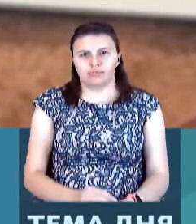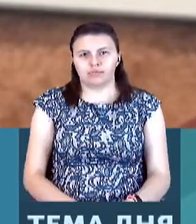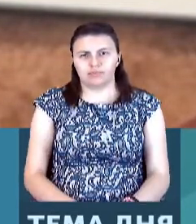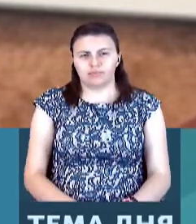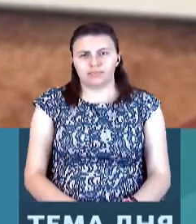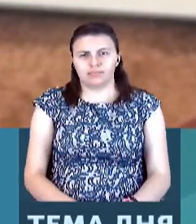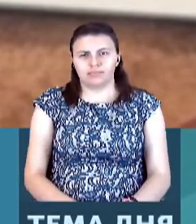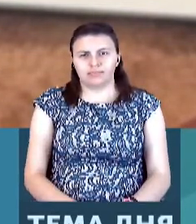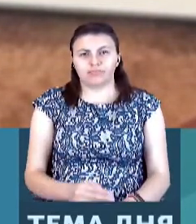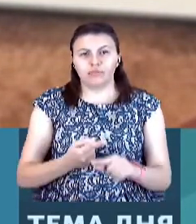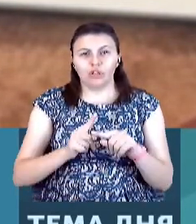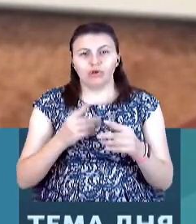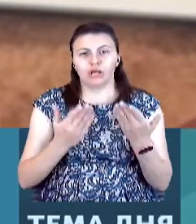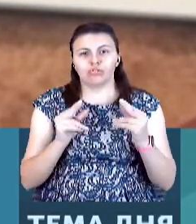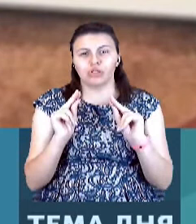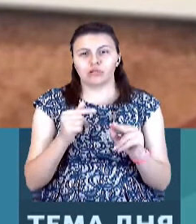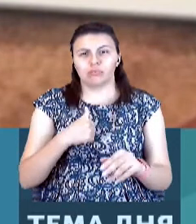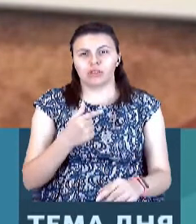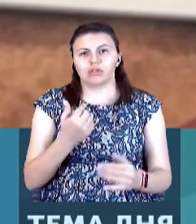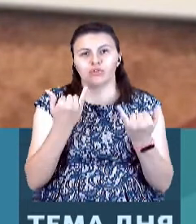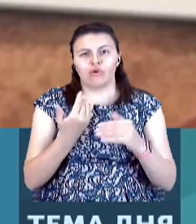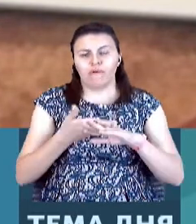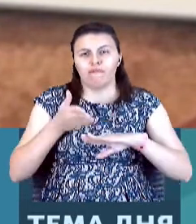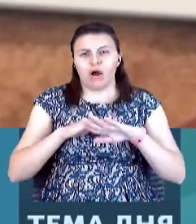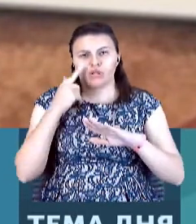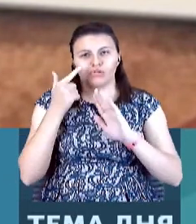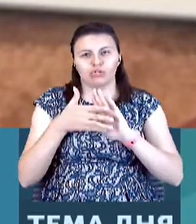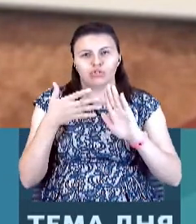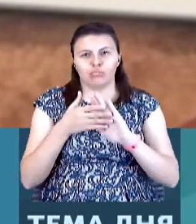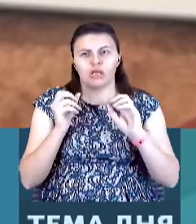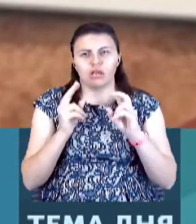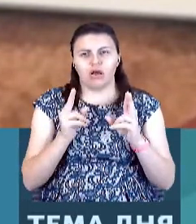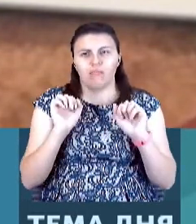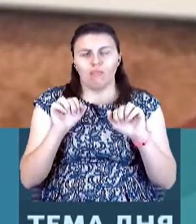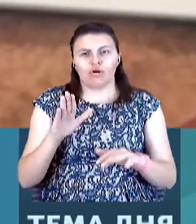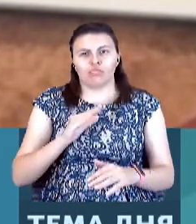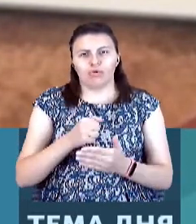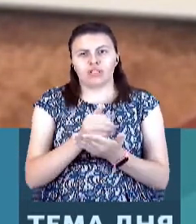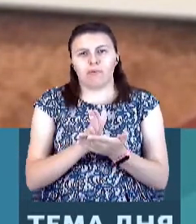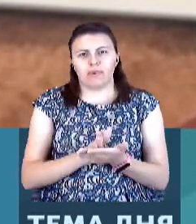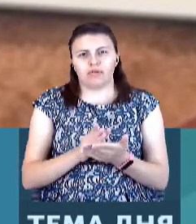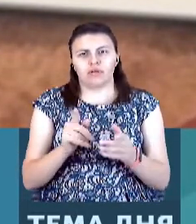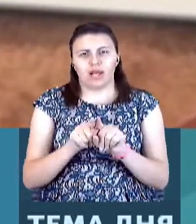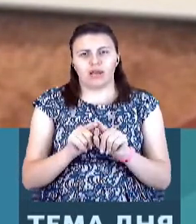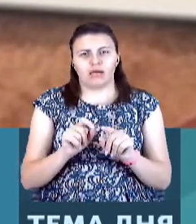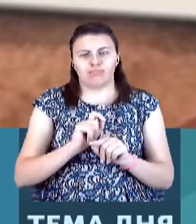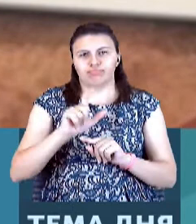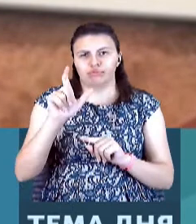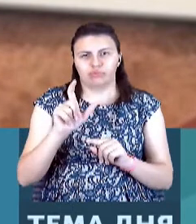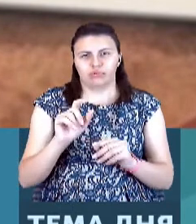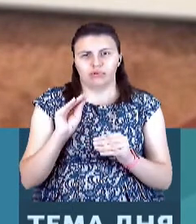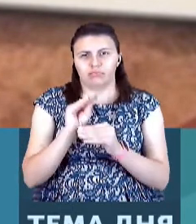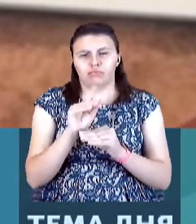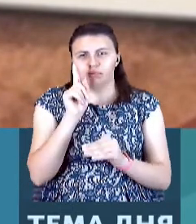тому, якщо чесно, то мені сьогодні важко зрозуміти, яким чином може бути забезпечено настільки стрімке підвищення оплати,